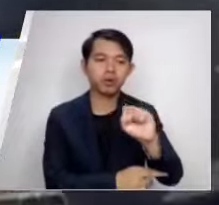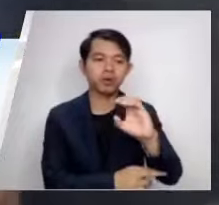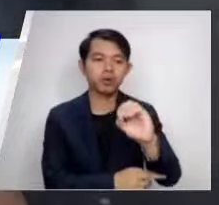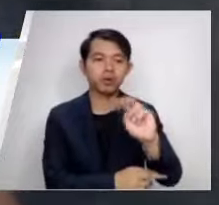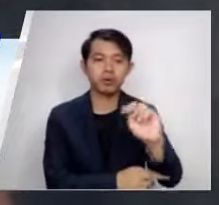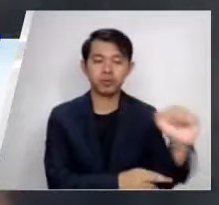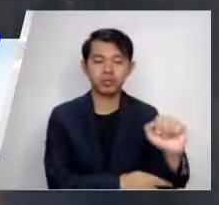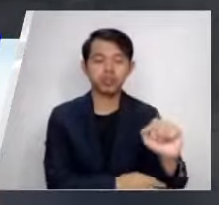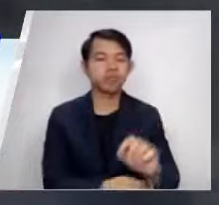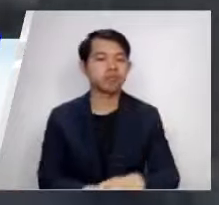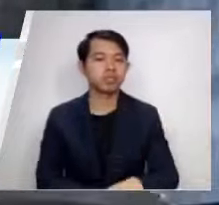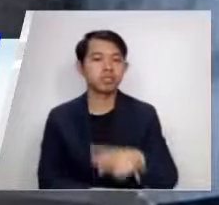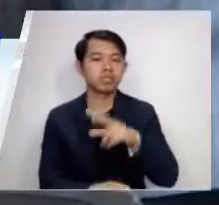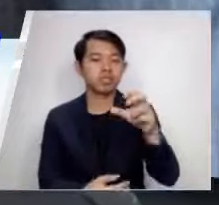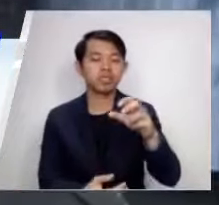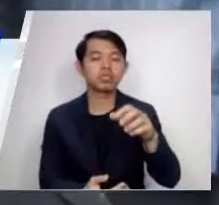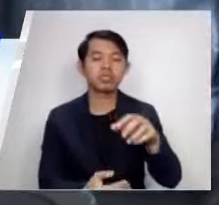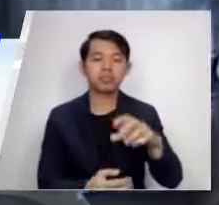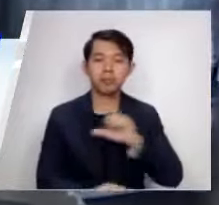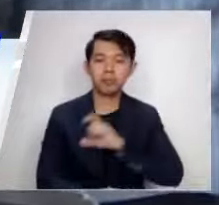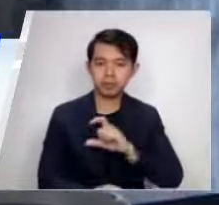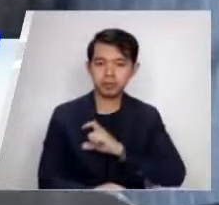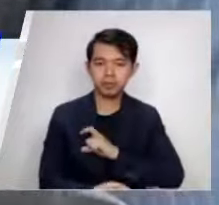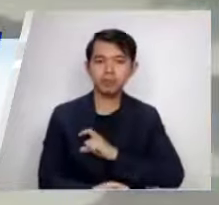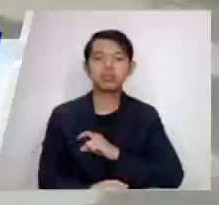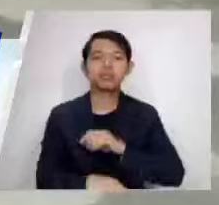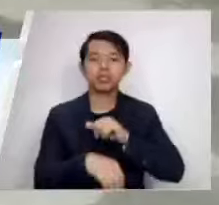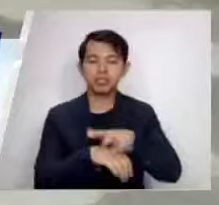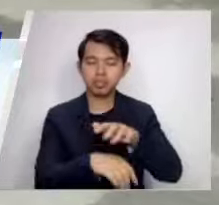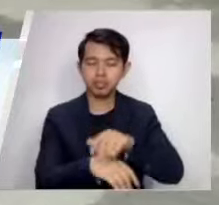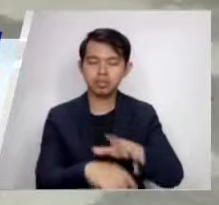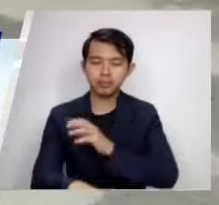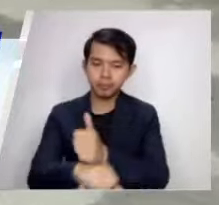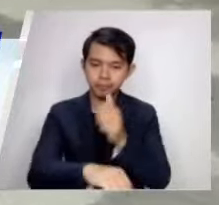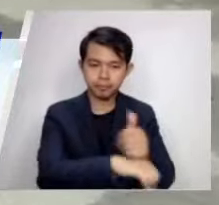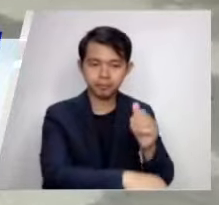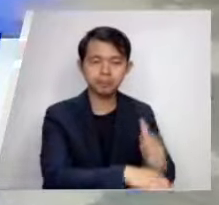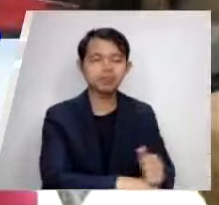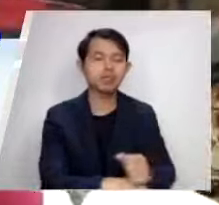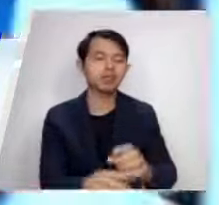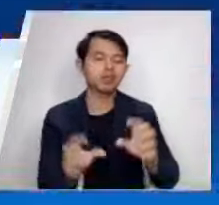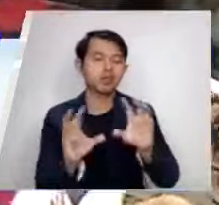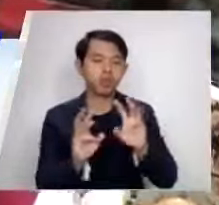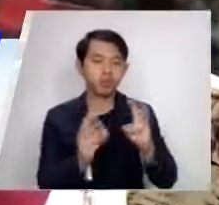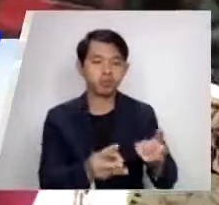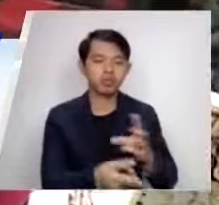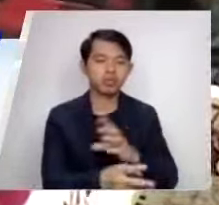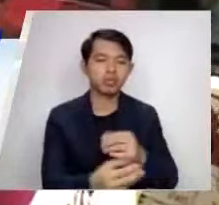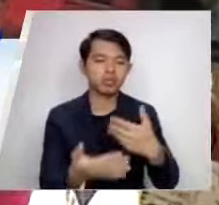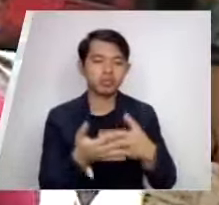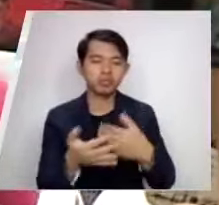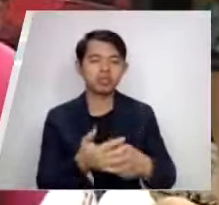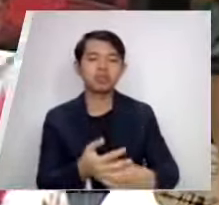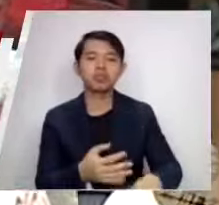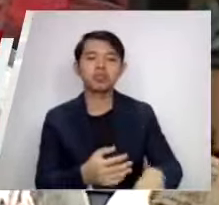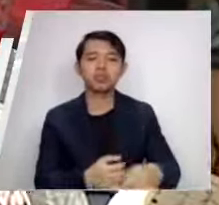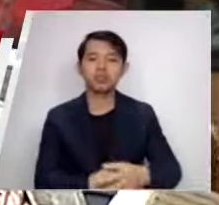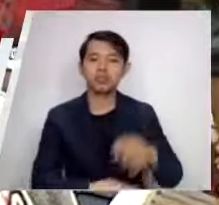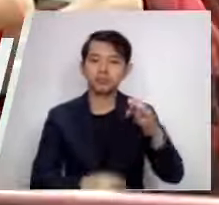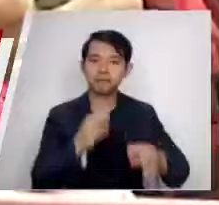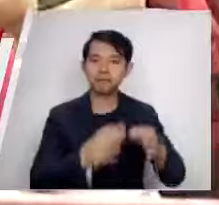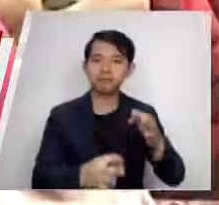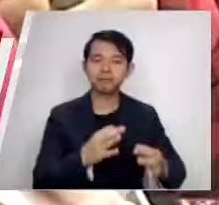Metro Manila. 8,000 sa kanila ay tatalaga sa Commonwealth Avenue at paligid ng batasang pambansa. On Sunday, we will be on